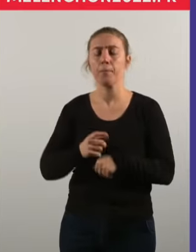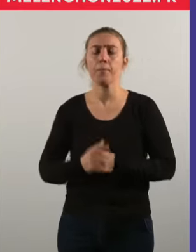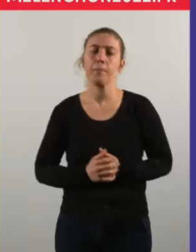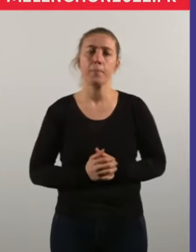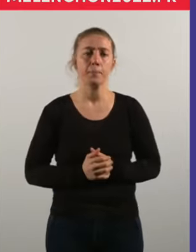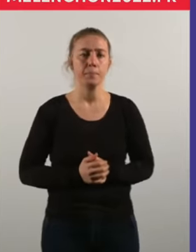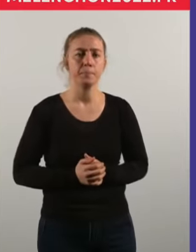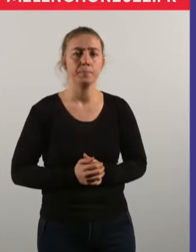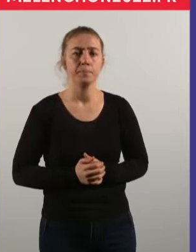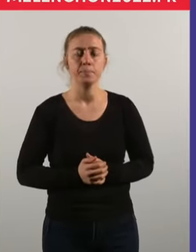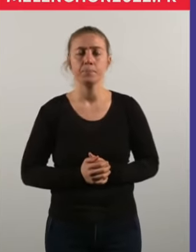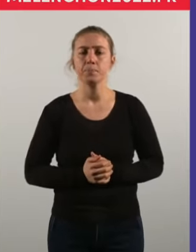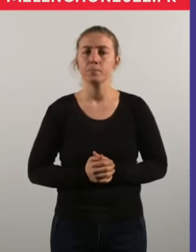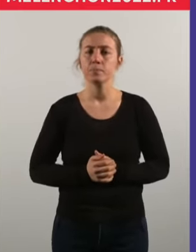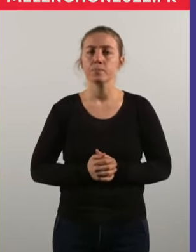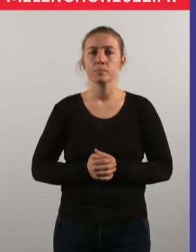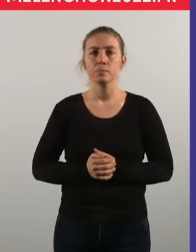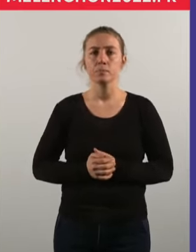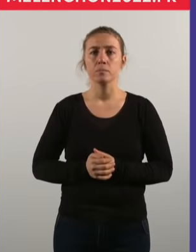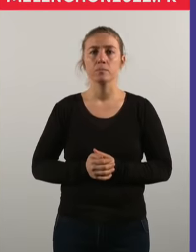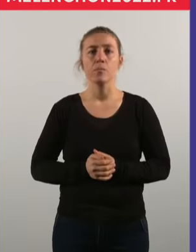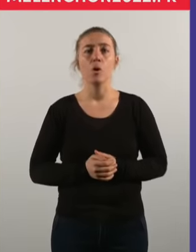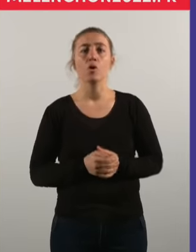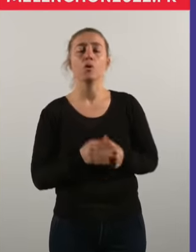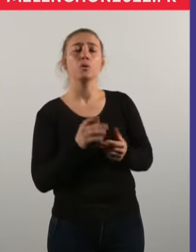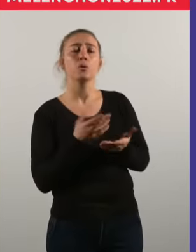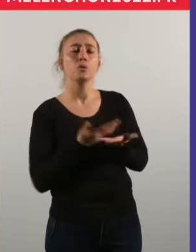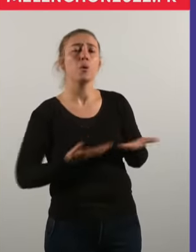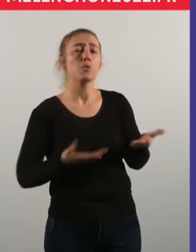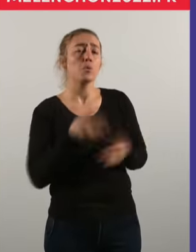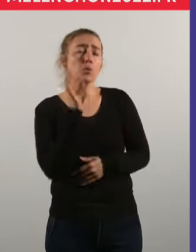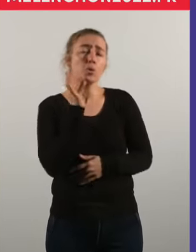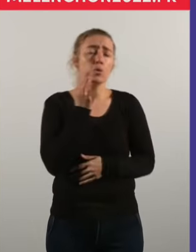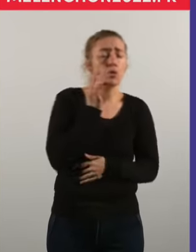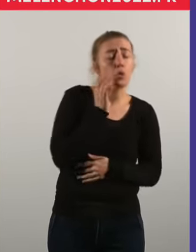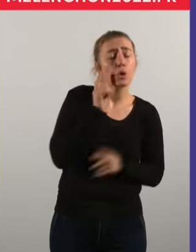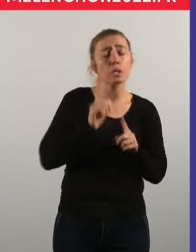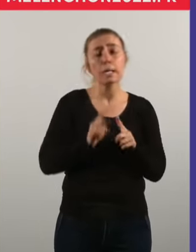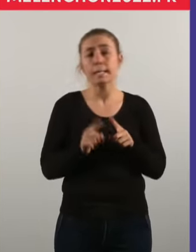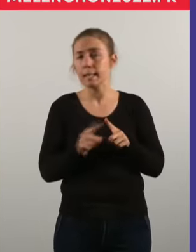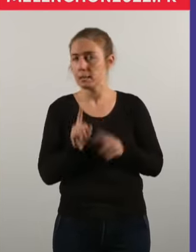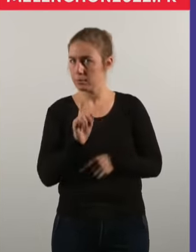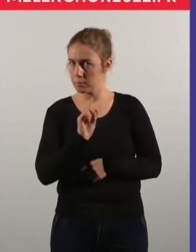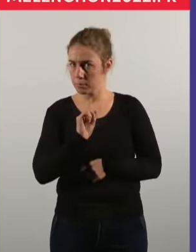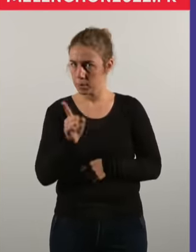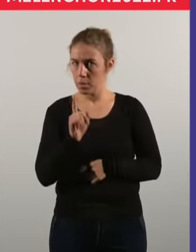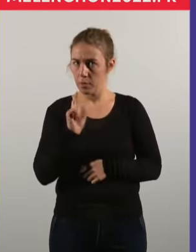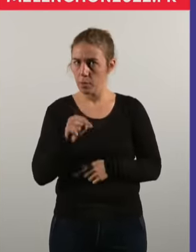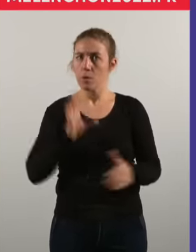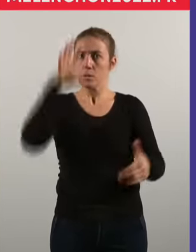Non, ce ne sont pas des petites questions. Ces questions devraient être dans